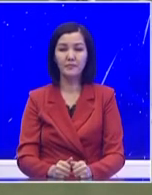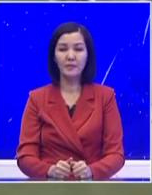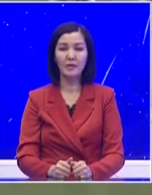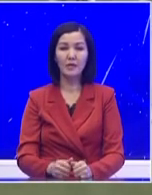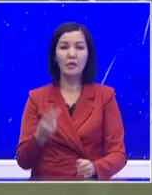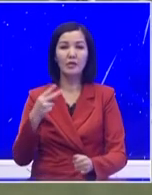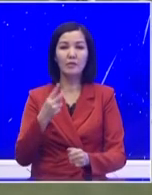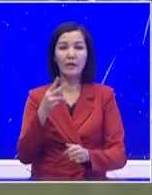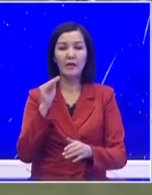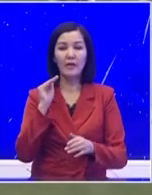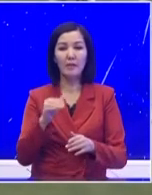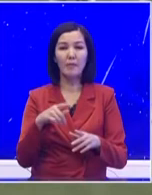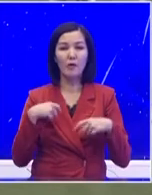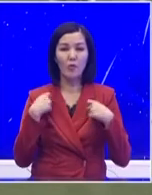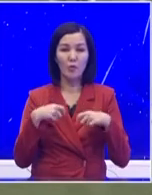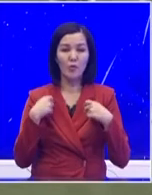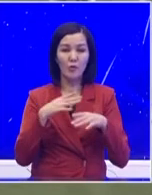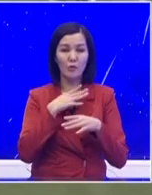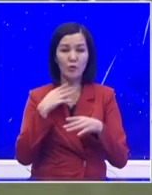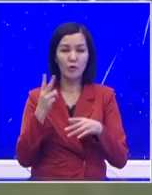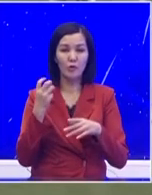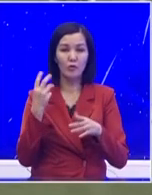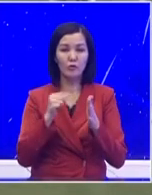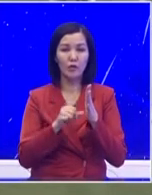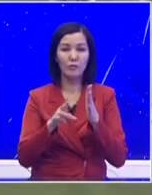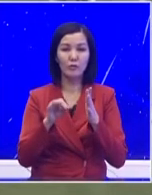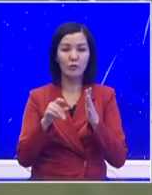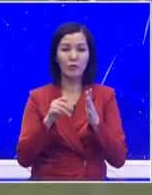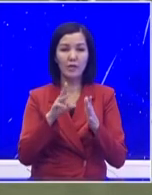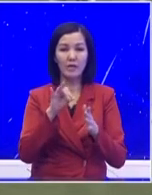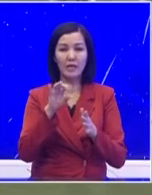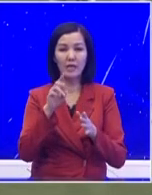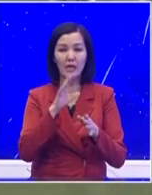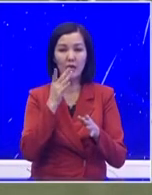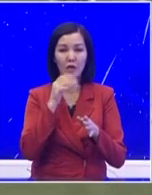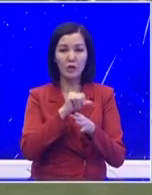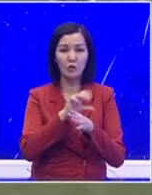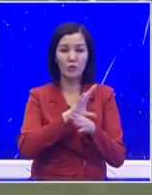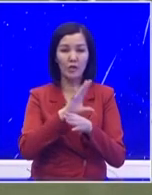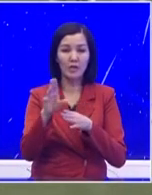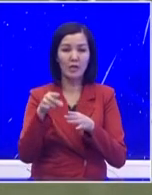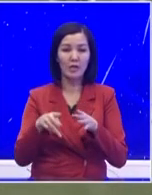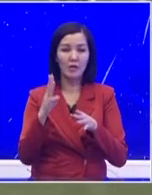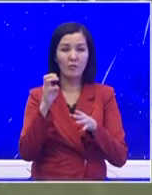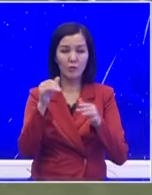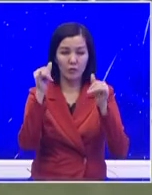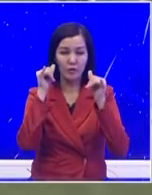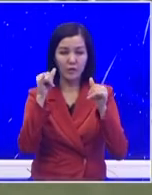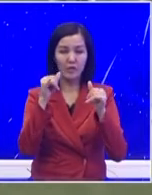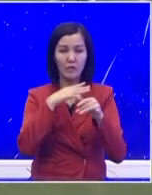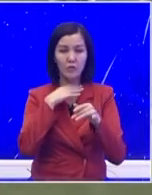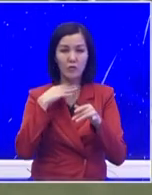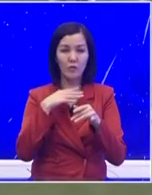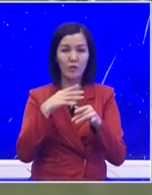Мұнда 22 мың бас ұсақ мал сойылды, 260 тонна қой еті Иранға жөнелтілді. Тағы 2300 бас ірі қара сойылып,